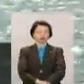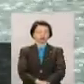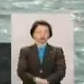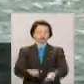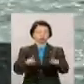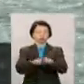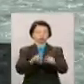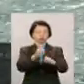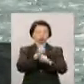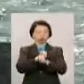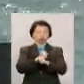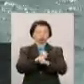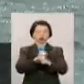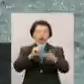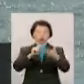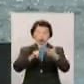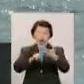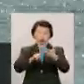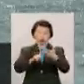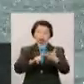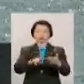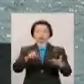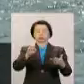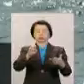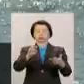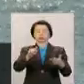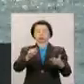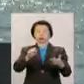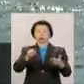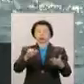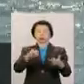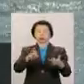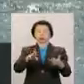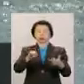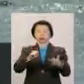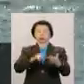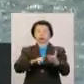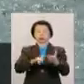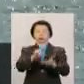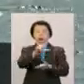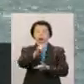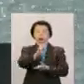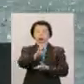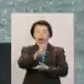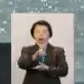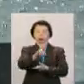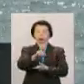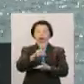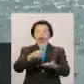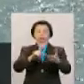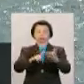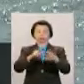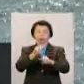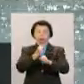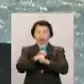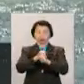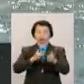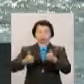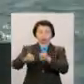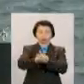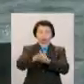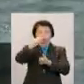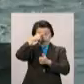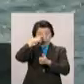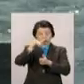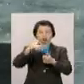Turut menyumbang pingat gangsa adalah Noor Shazrin Muhammad Latif. Dalam acara laser radial, Shazrin berjaya memintas Thailand